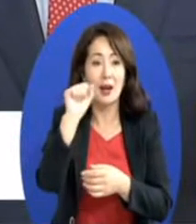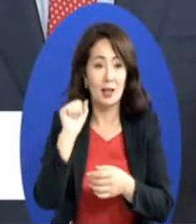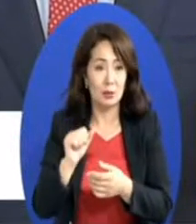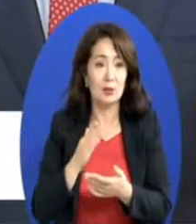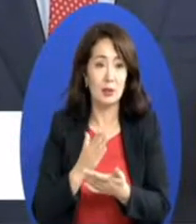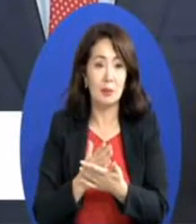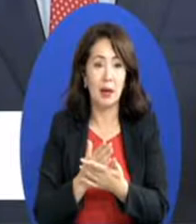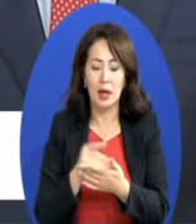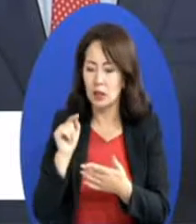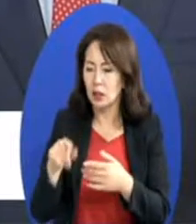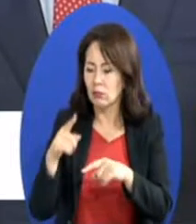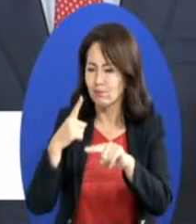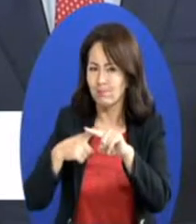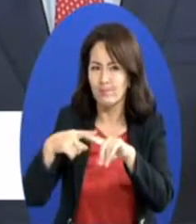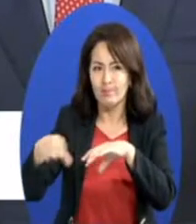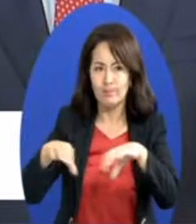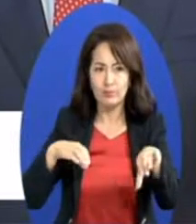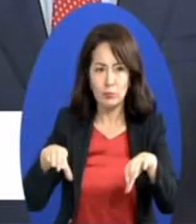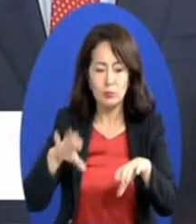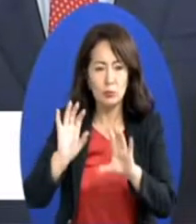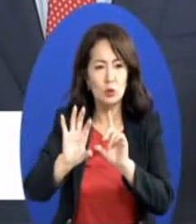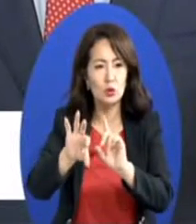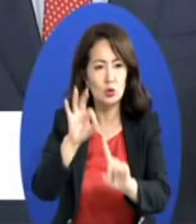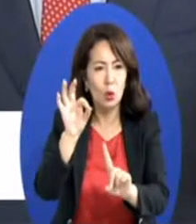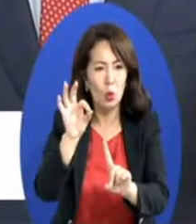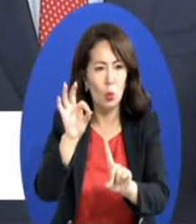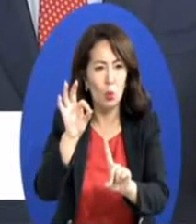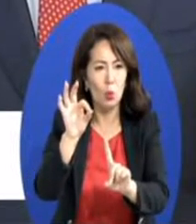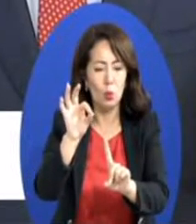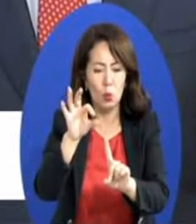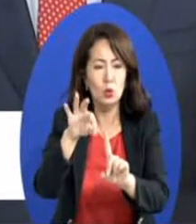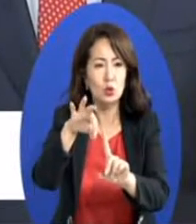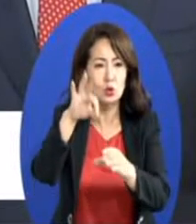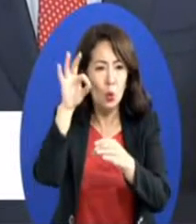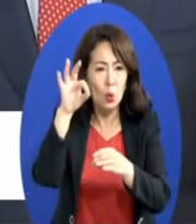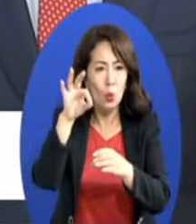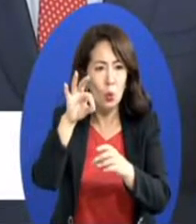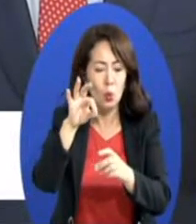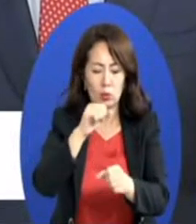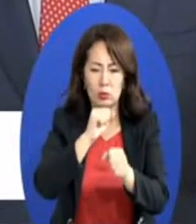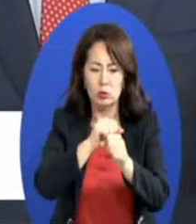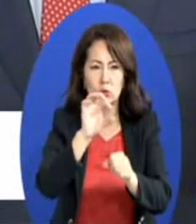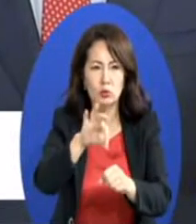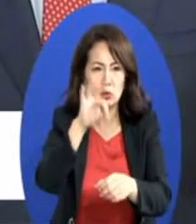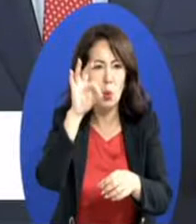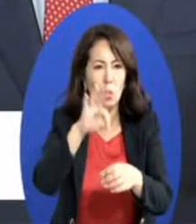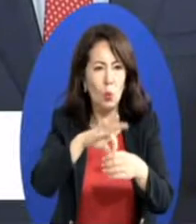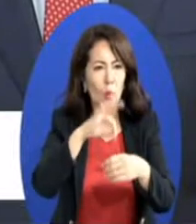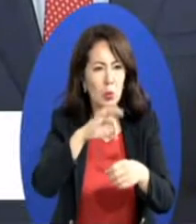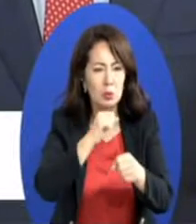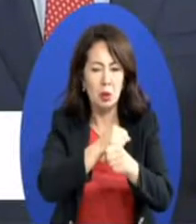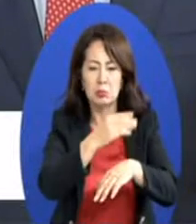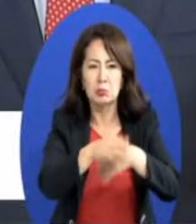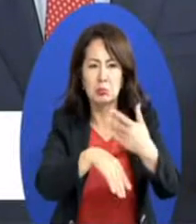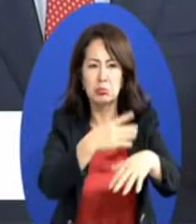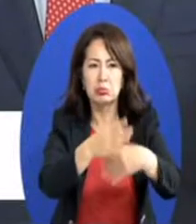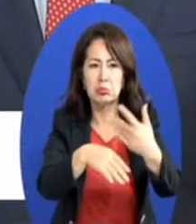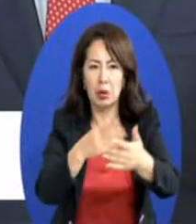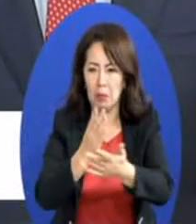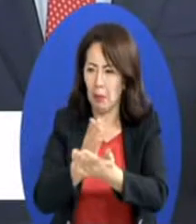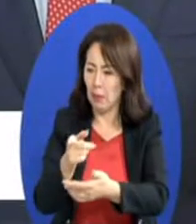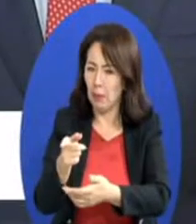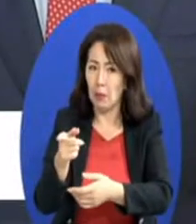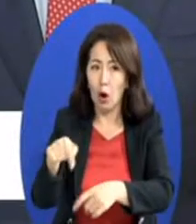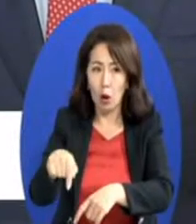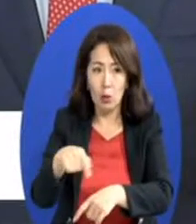дээ. Энэ одоо орон нутгийн сонгууль одоо эхлээ явж байна. Сонгуулийн ажиллагаа эхэлсэн шүү дээ. Явж байна. Тэгээд энэ